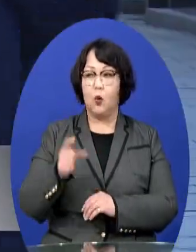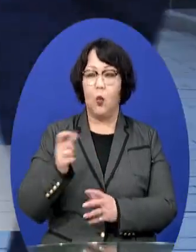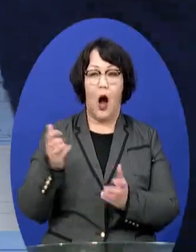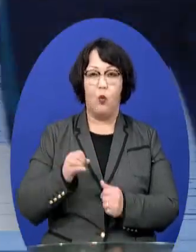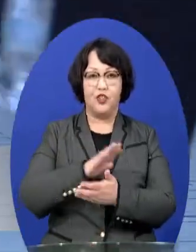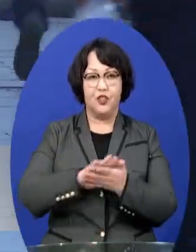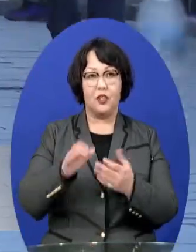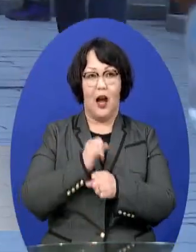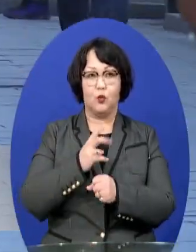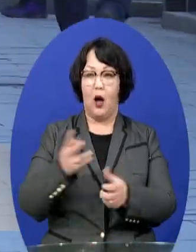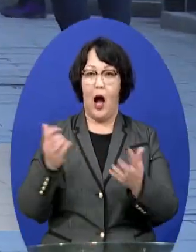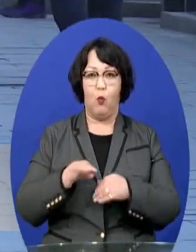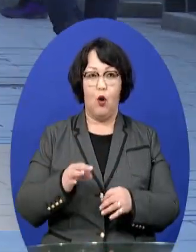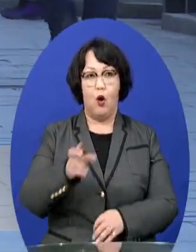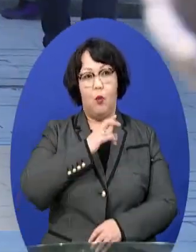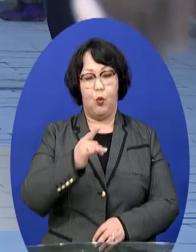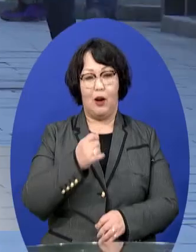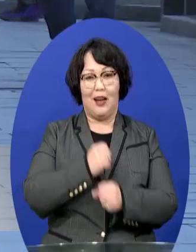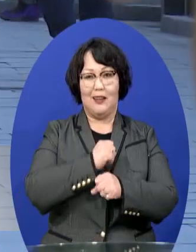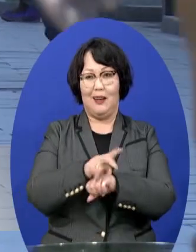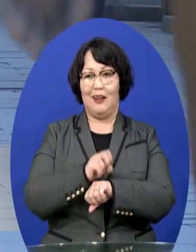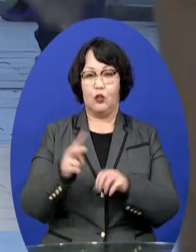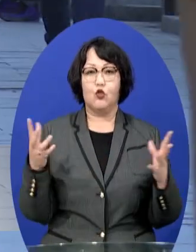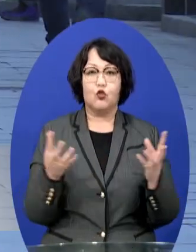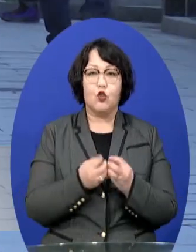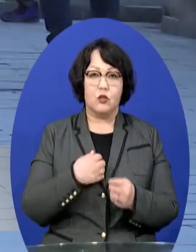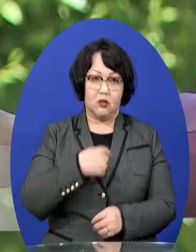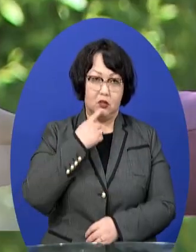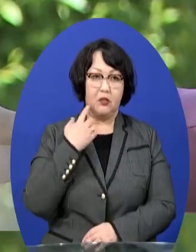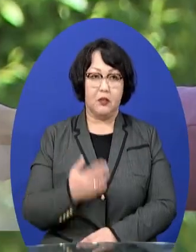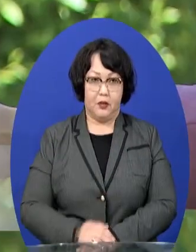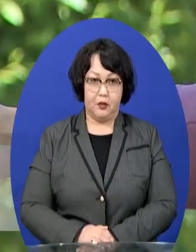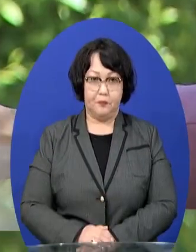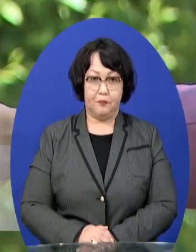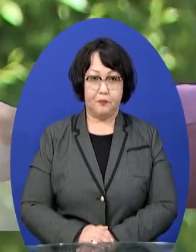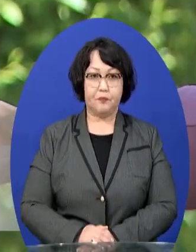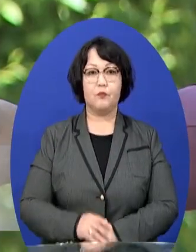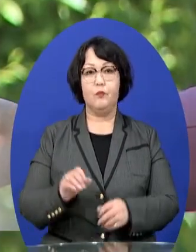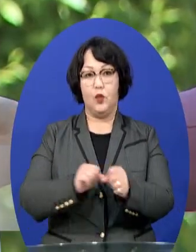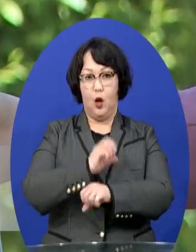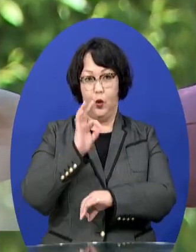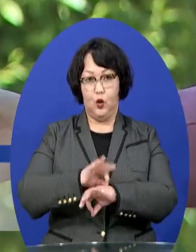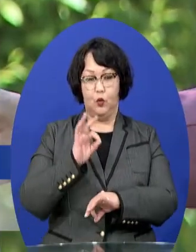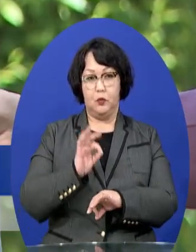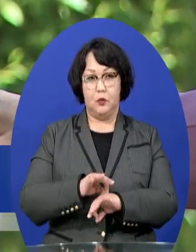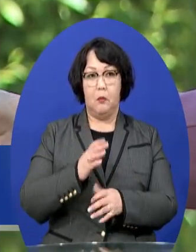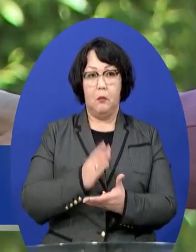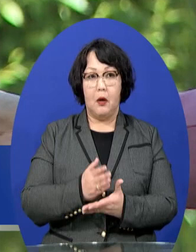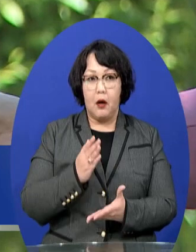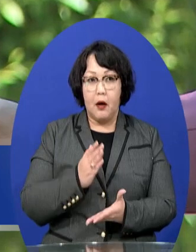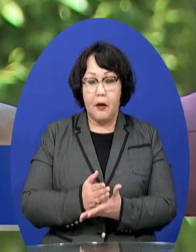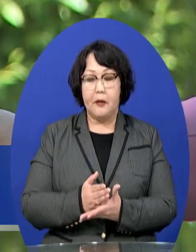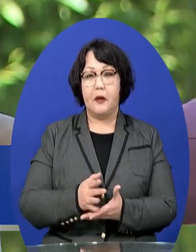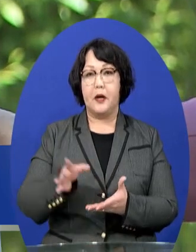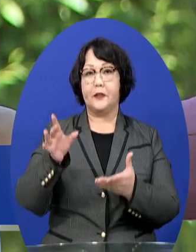авахгүй, бүр ажлын байраа цомгтгсон гэсэн хариу хэлж байна гэсэн юм а. Цар тахалтай байгаа болохоор ямар нэгэн экспо болно одоо